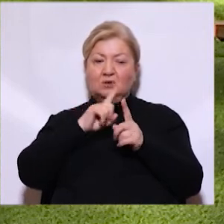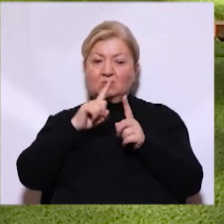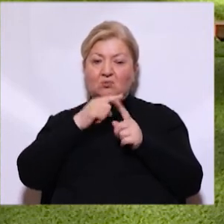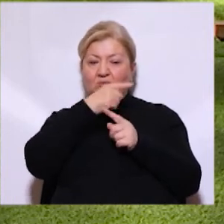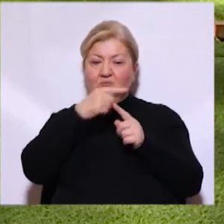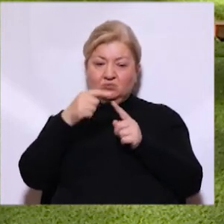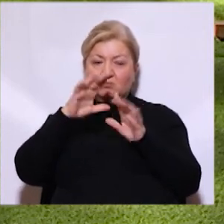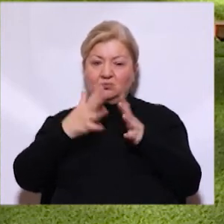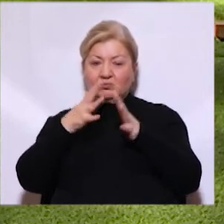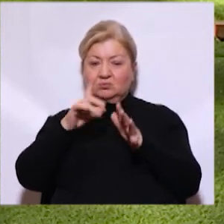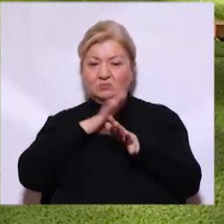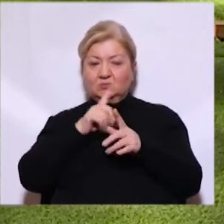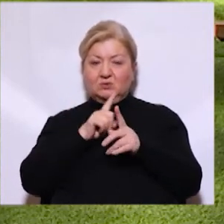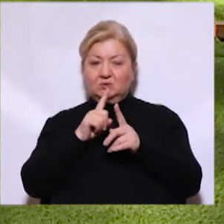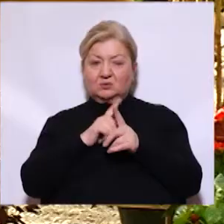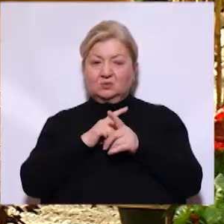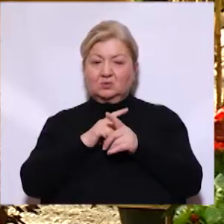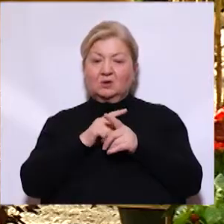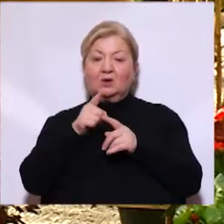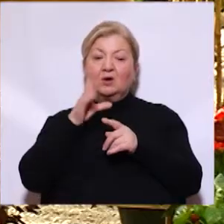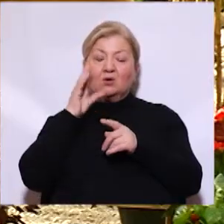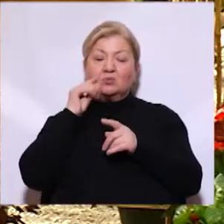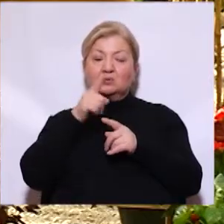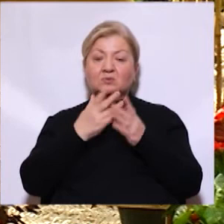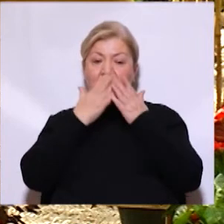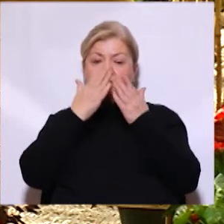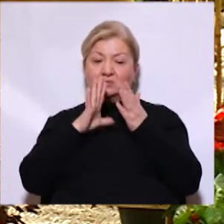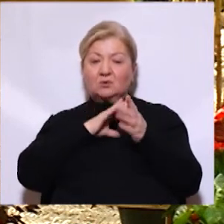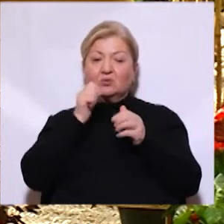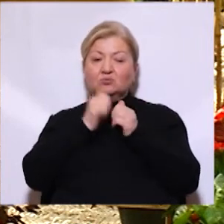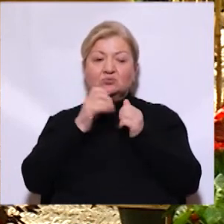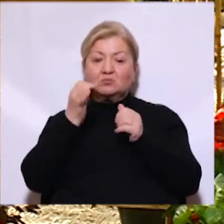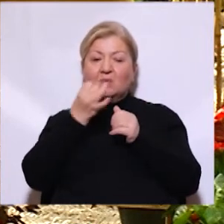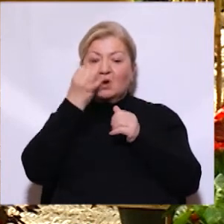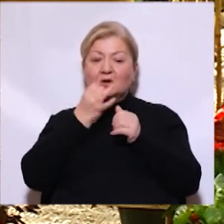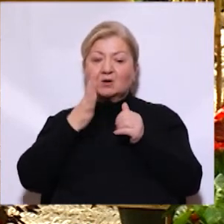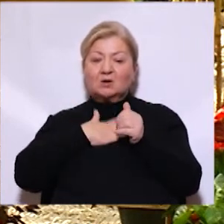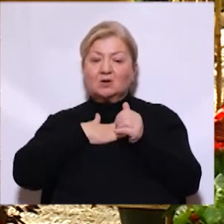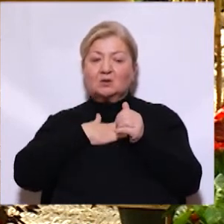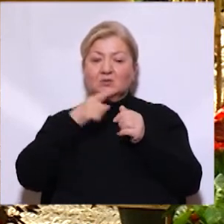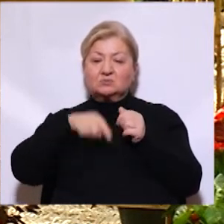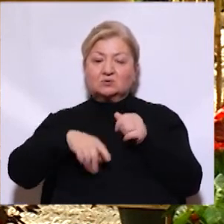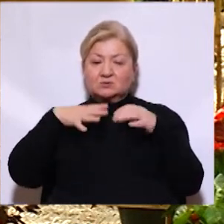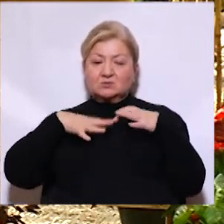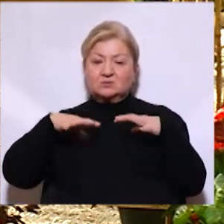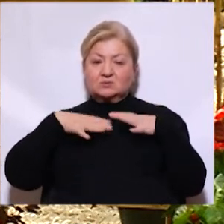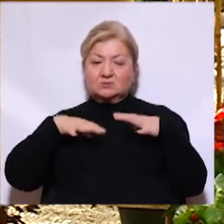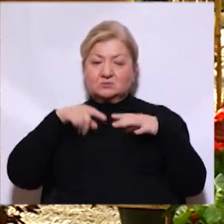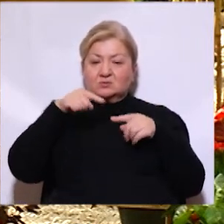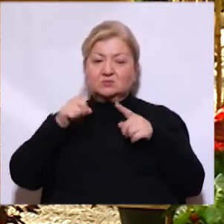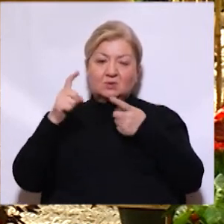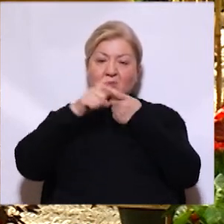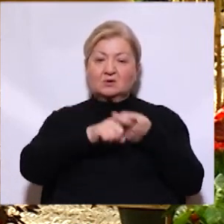და ერთი სასიხარულო ამბავიც არის, რომ აი, როდესაც ამ წიგნს კითხულობდი, სულ მაინტერესებდა, რომ თქვა ჩვენთან რა გავლენა